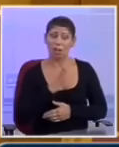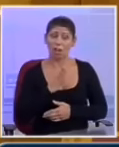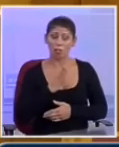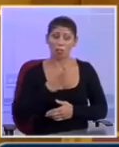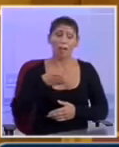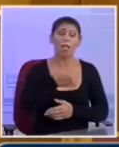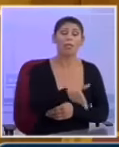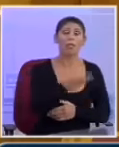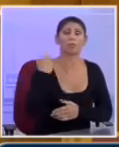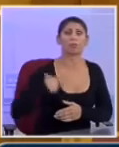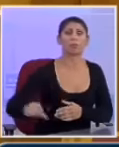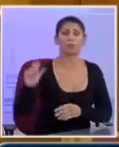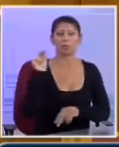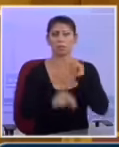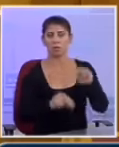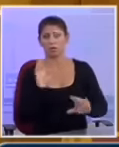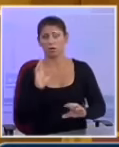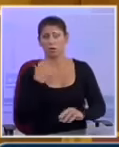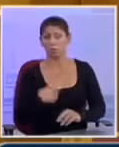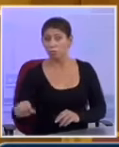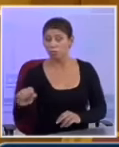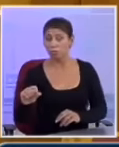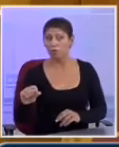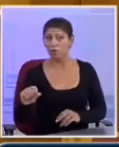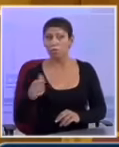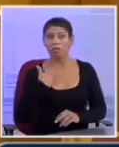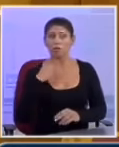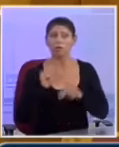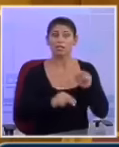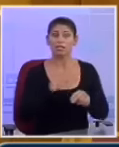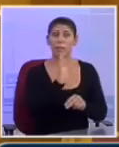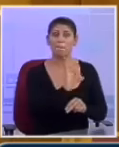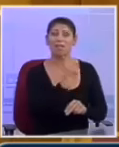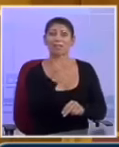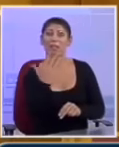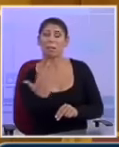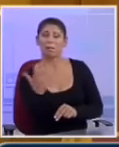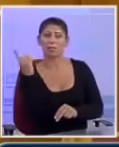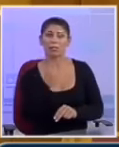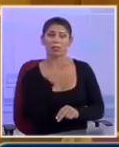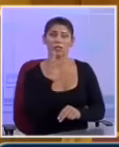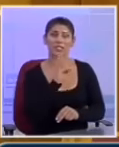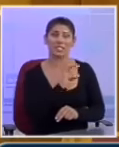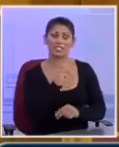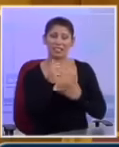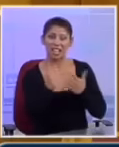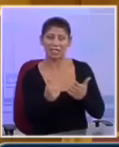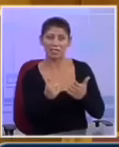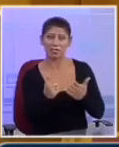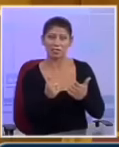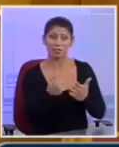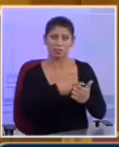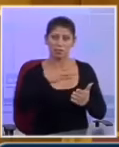εκλογών. 45% αποχή σημαίνει ότι ψήφισε το 55, συνεπώς 36 ο ΣΥΡΙΖΑ και 3,5